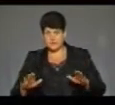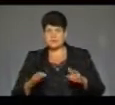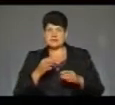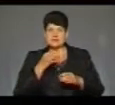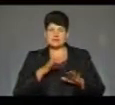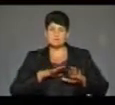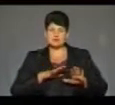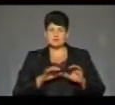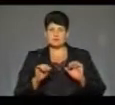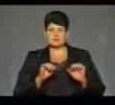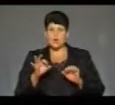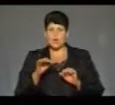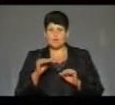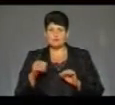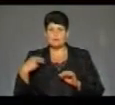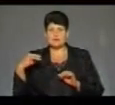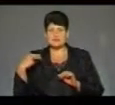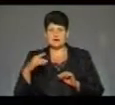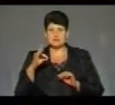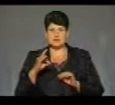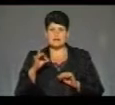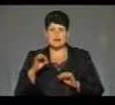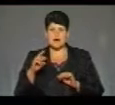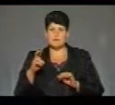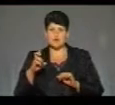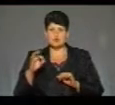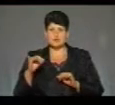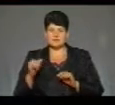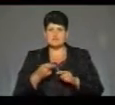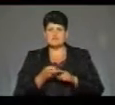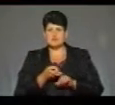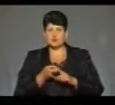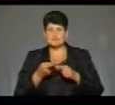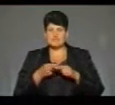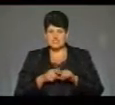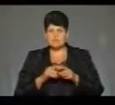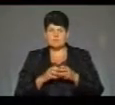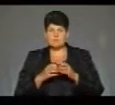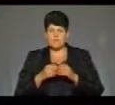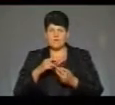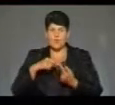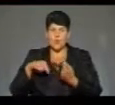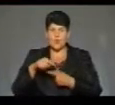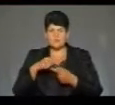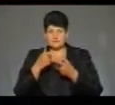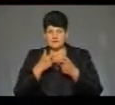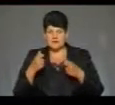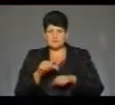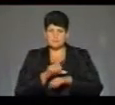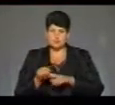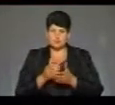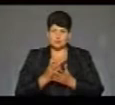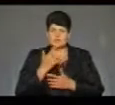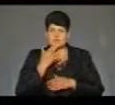повідомив заступник керівника Офісу президента Руслан Рябошапка, через технічні проблеми в обміні інформацією між митною службою та